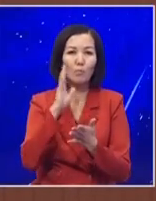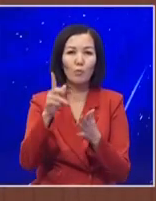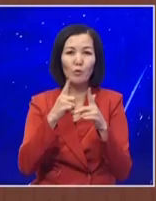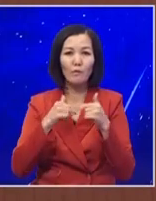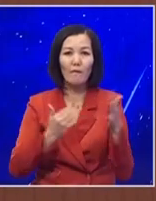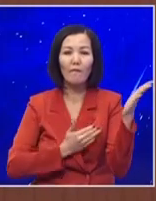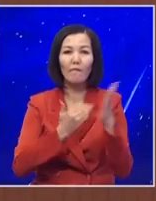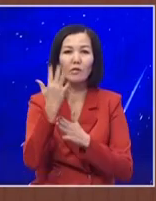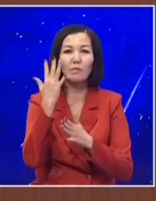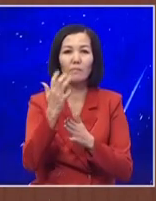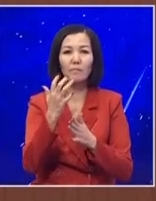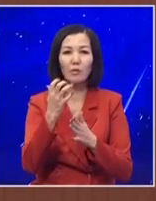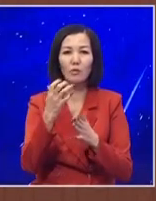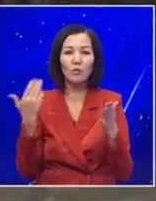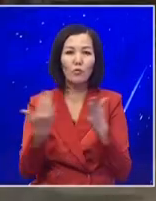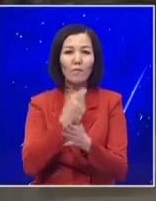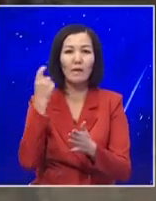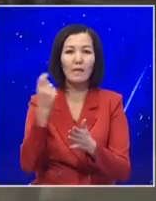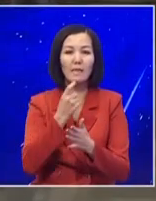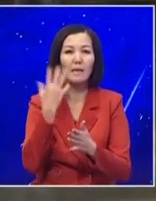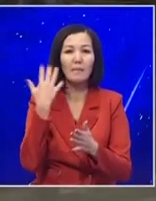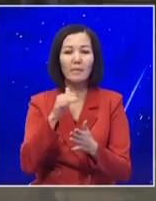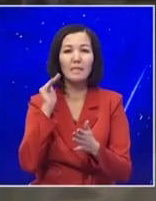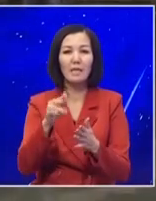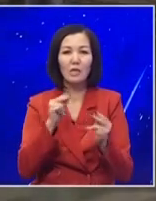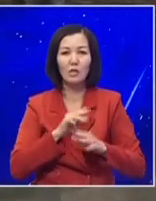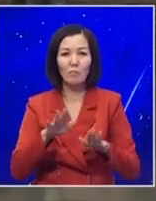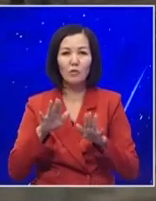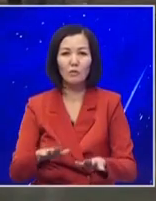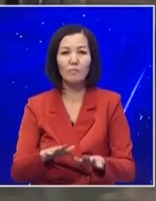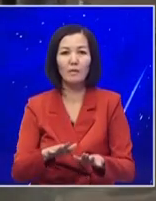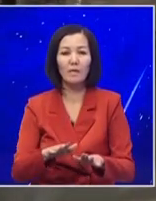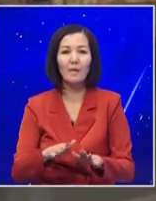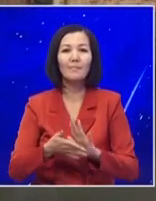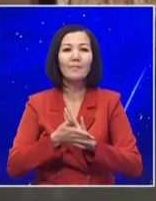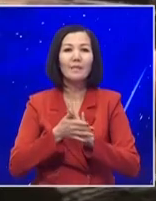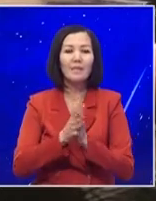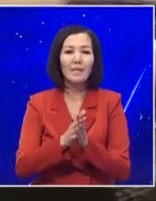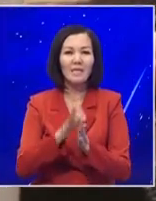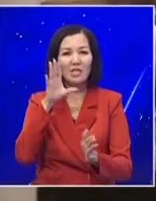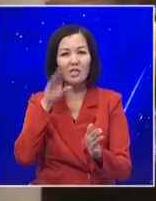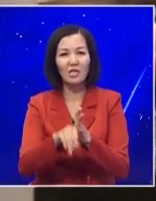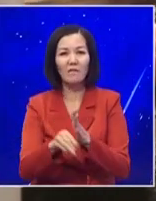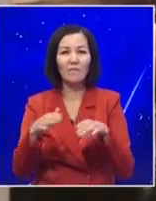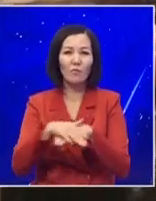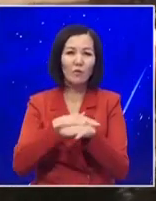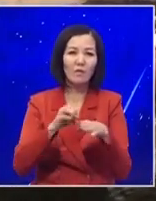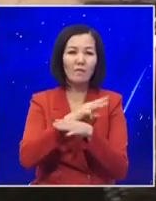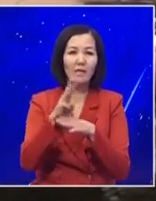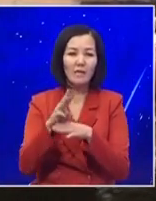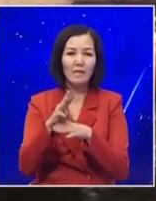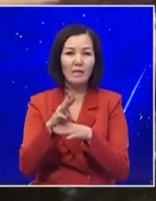создано свыше 500 новых хозяйств и 50 тысяч рабочих мест. Насыщение внутреннего рынка